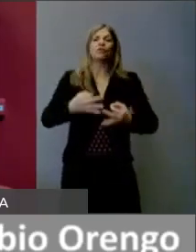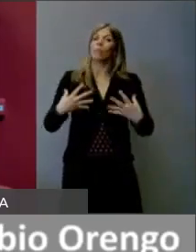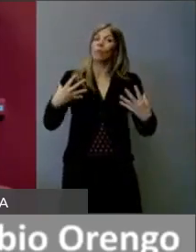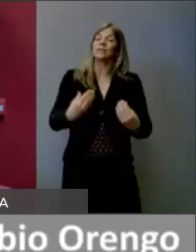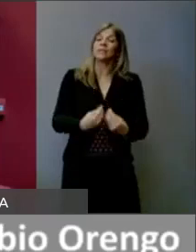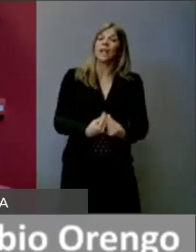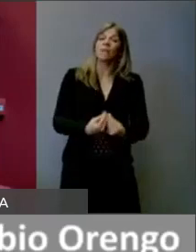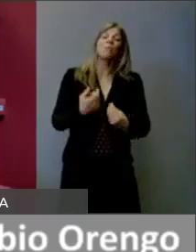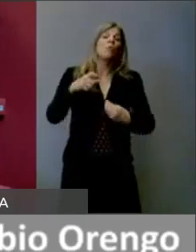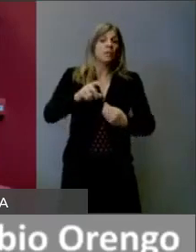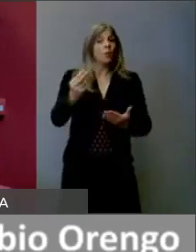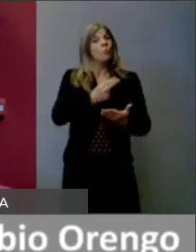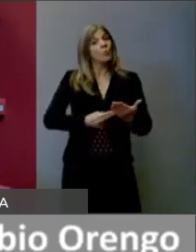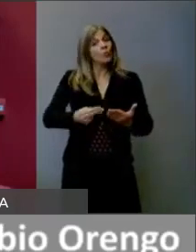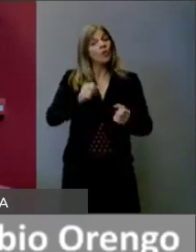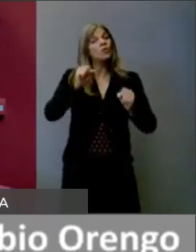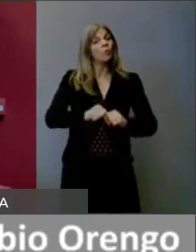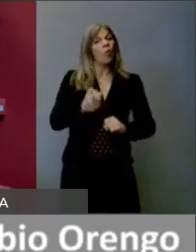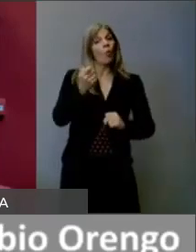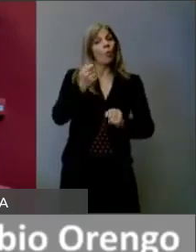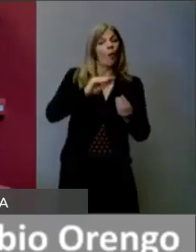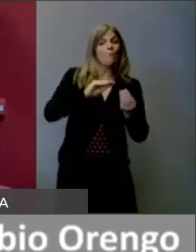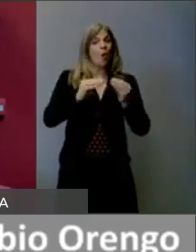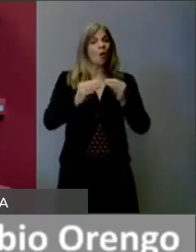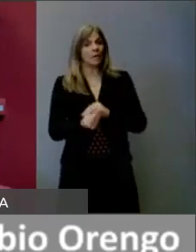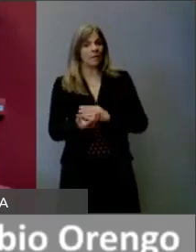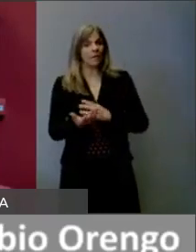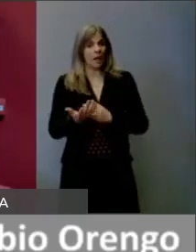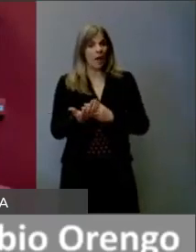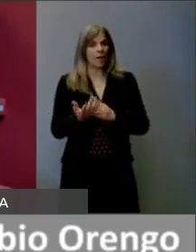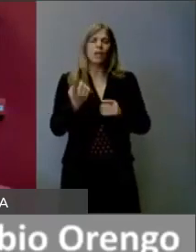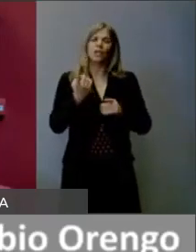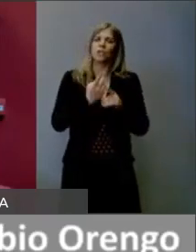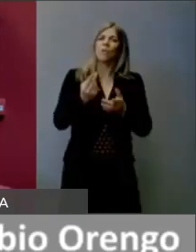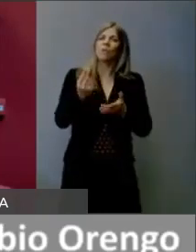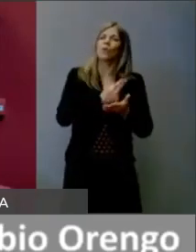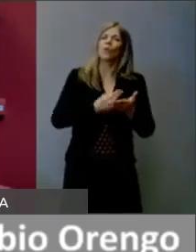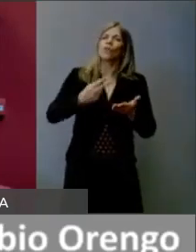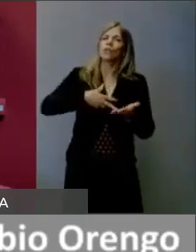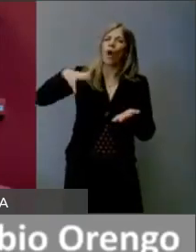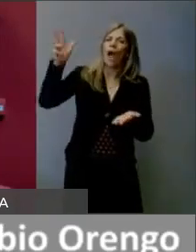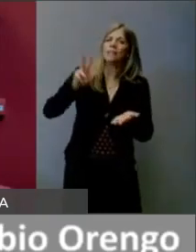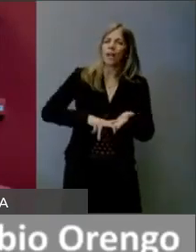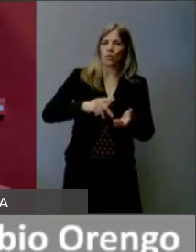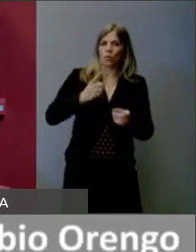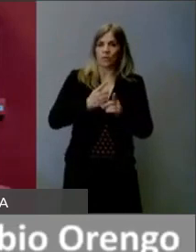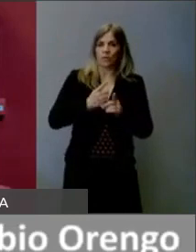il progetto, bisogna ancora fare il progetto esecutivo, i cantieri partiranno